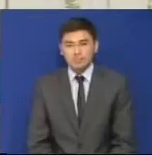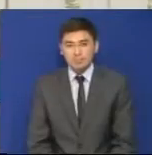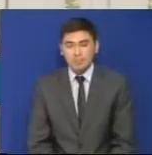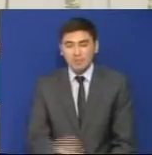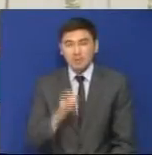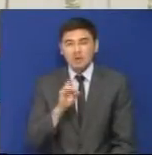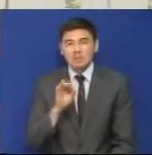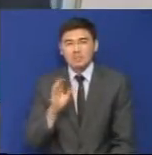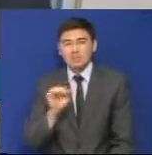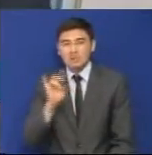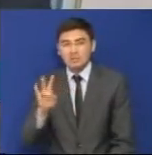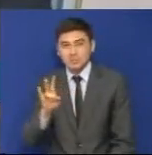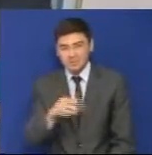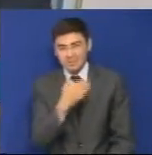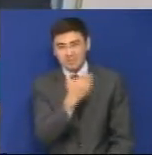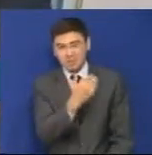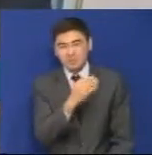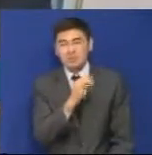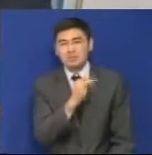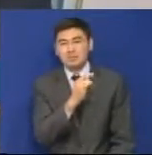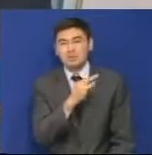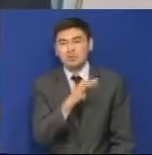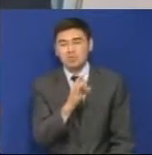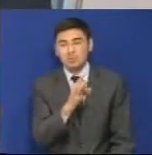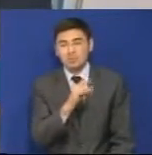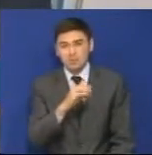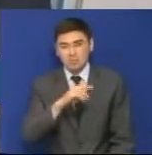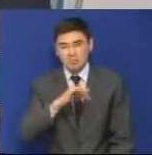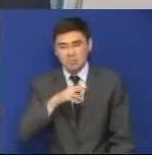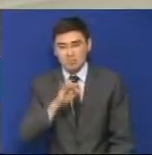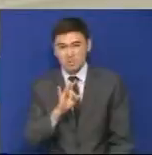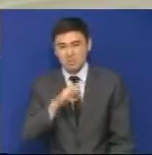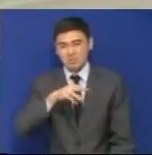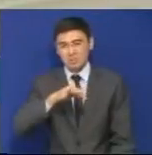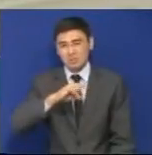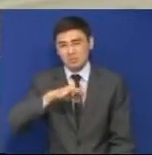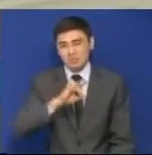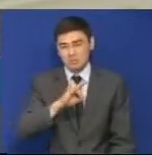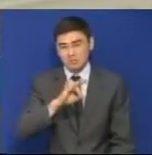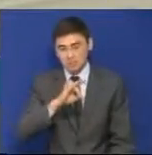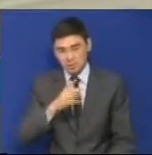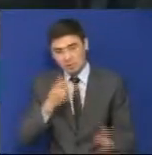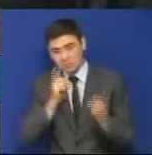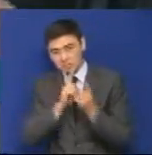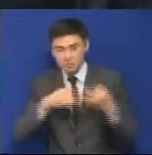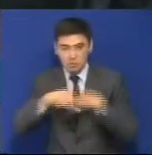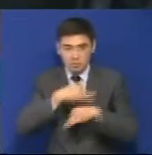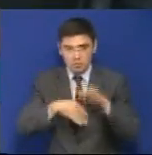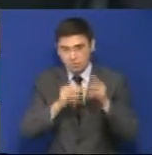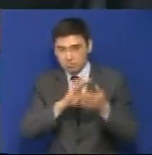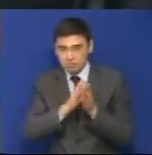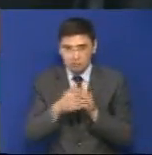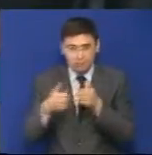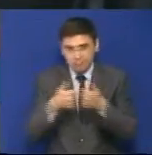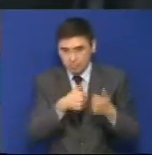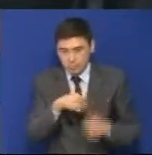Ереванда Сингапур премьер-министрі Ли Сян Люмен кездесуіміз өте табысты аяқталды. Болашақта біздің ынтымақтастығымыз одан әрі нығая түсетініне сенімдімін.